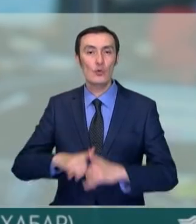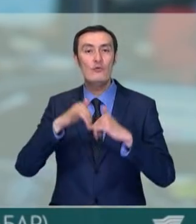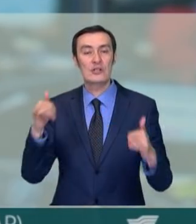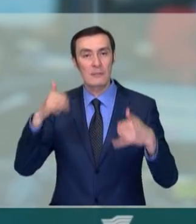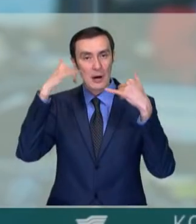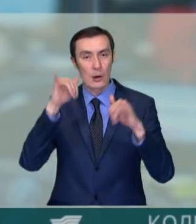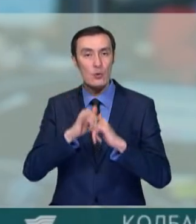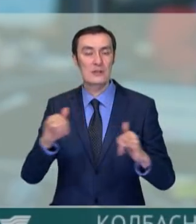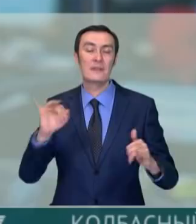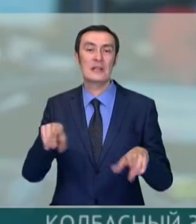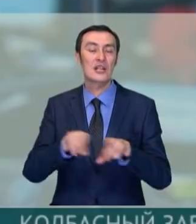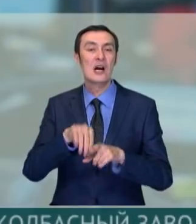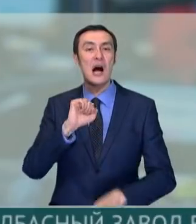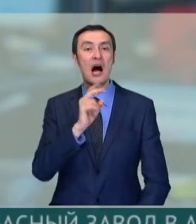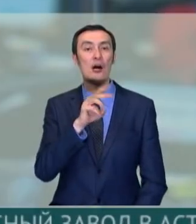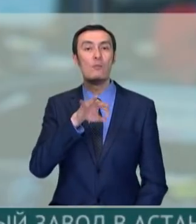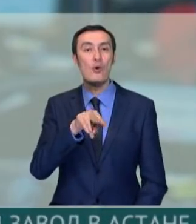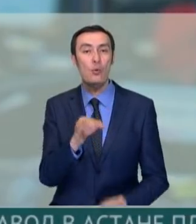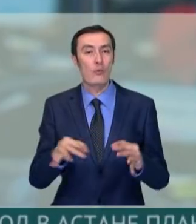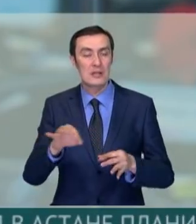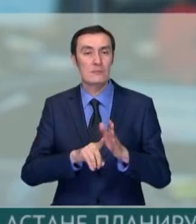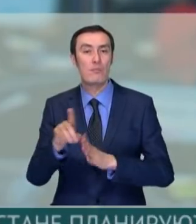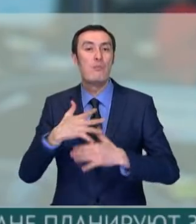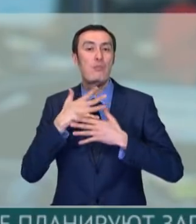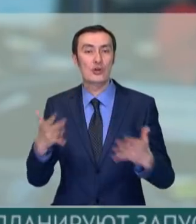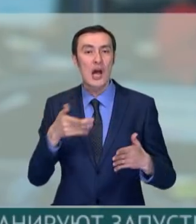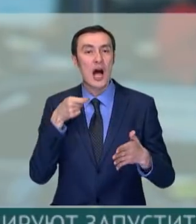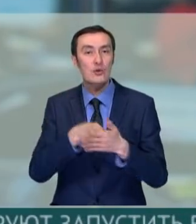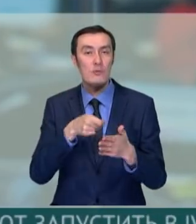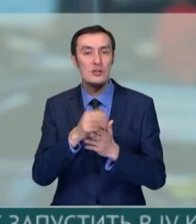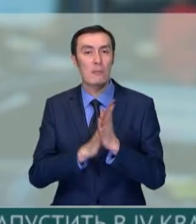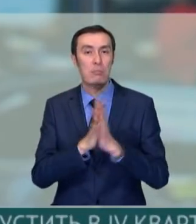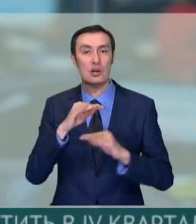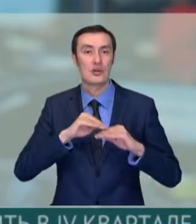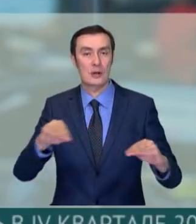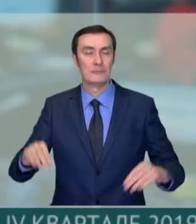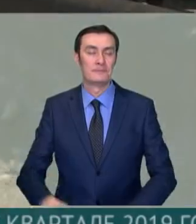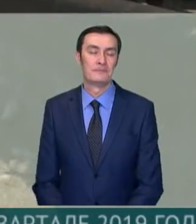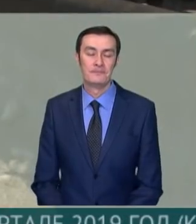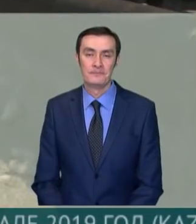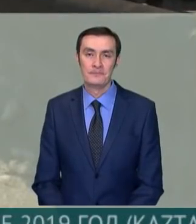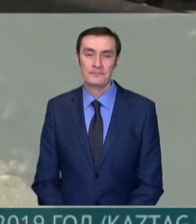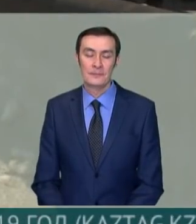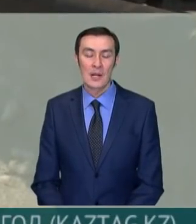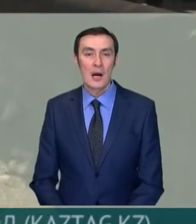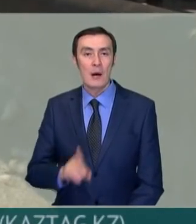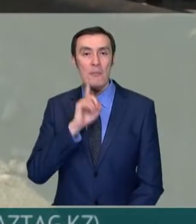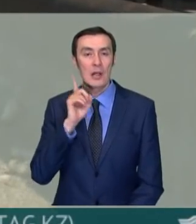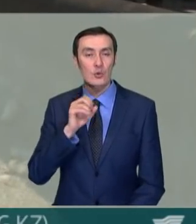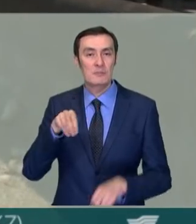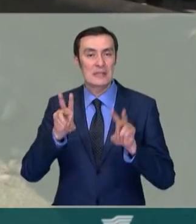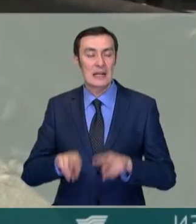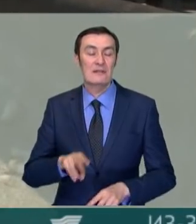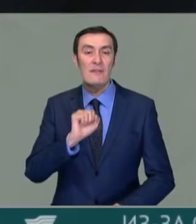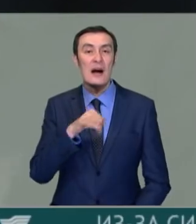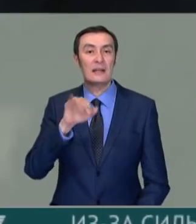Увеличивают поголовье скота в Акмолинской области. Там становится больше откормочных площадок. Молодой инвестор Ирнур